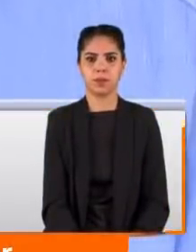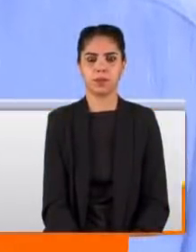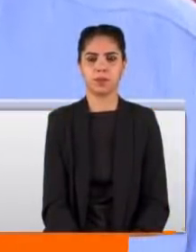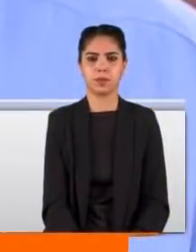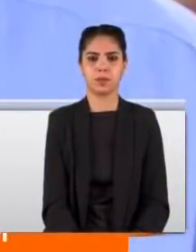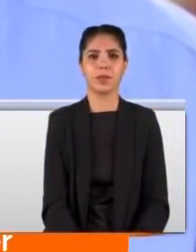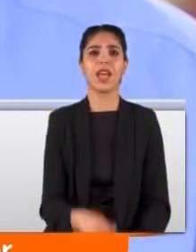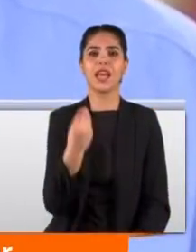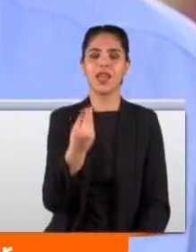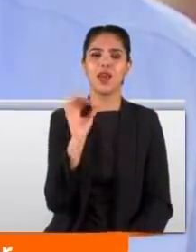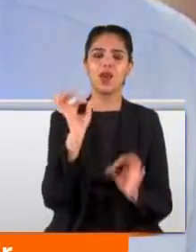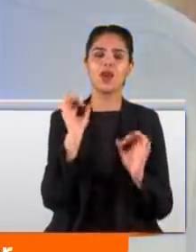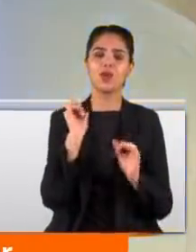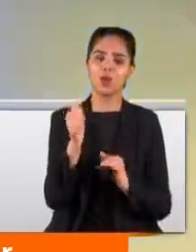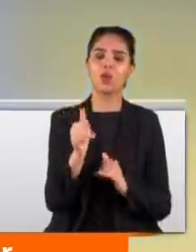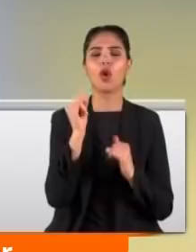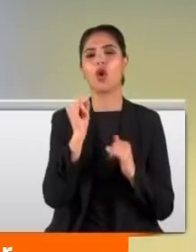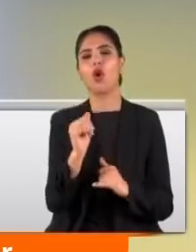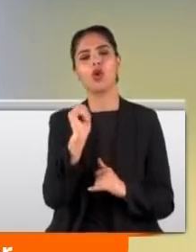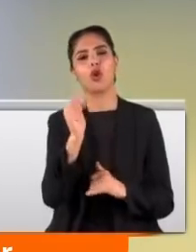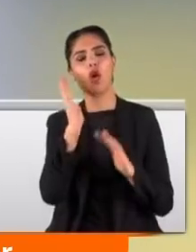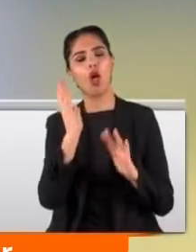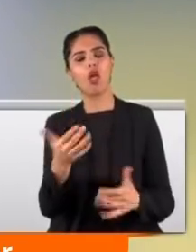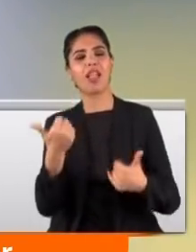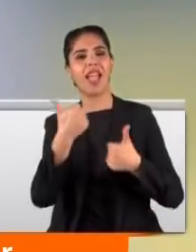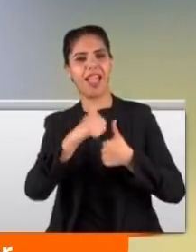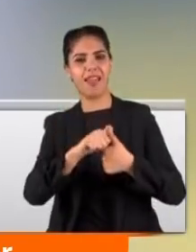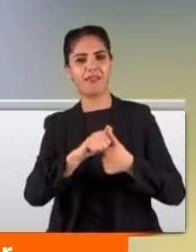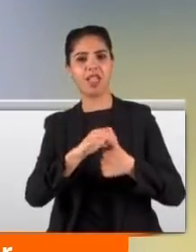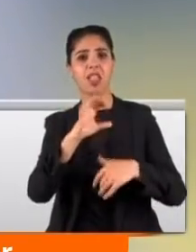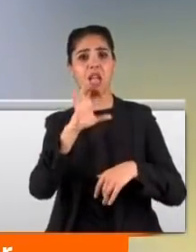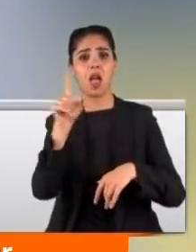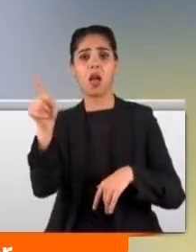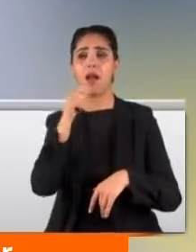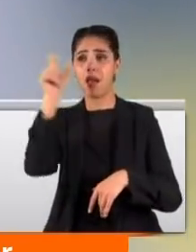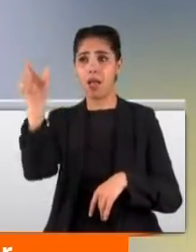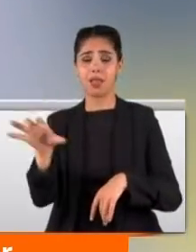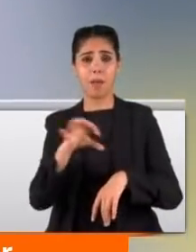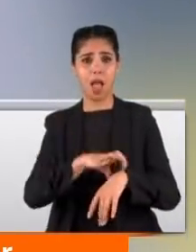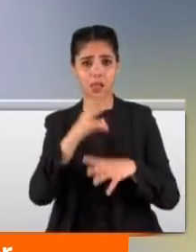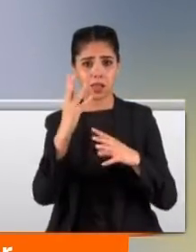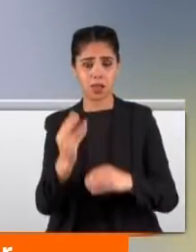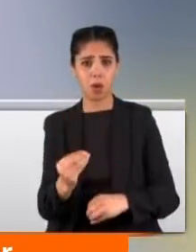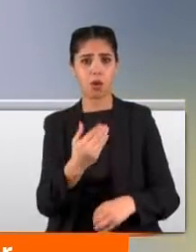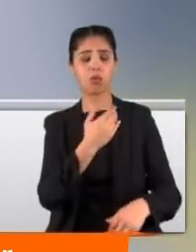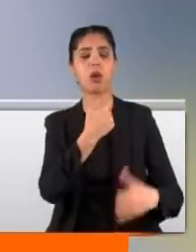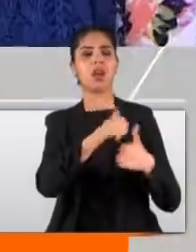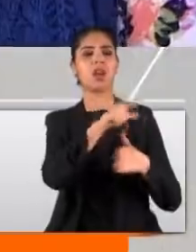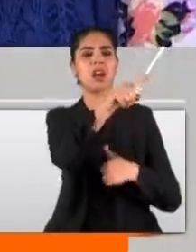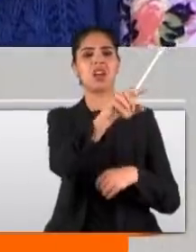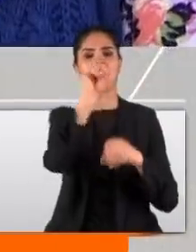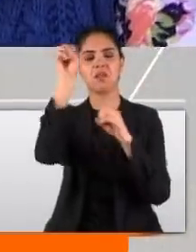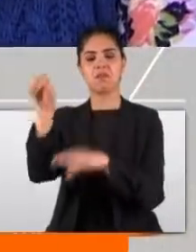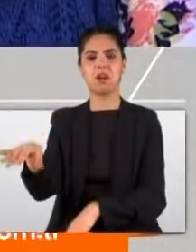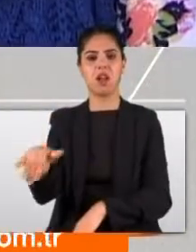İyi günde kötü günde diye söz vermişlerdi evlenirken. Ancak hastalanır hastalanmaz hayat arkadaşından darbe üstüne darbe yedi.